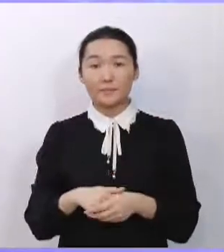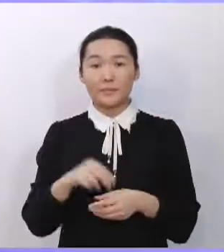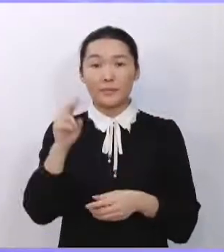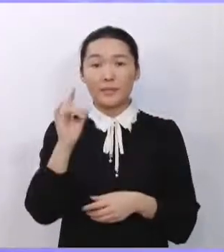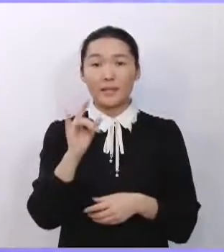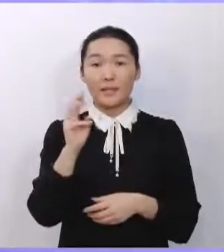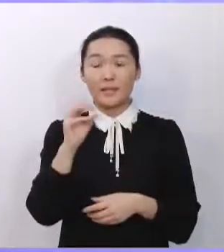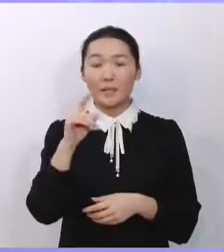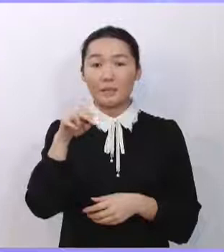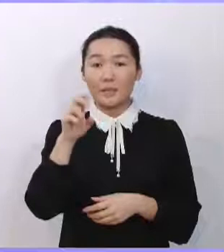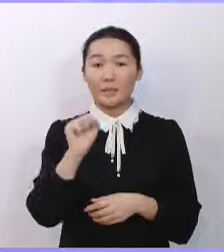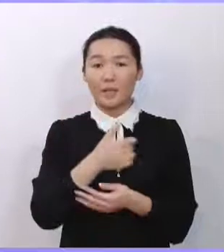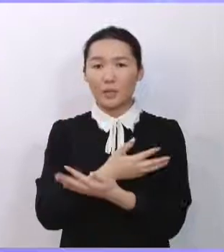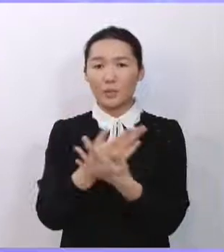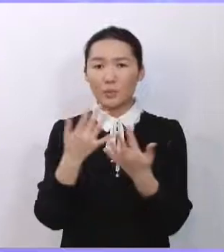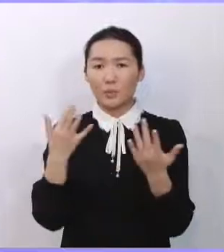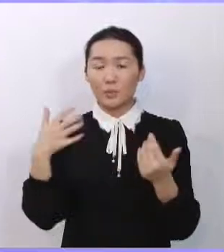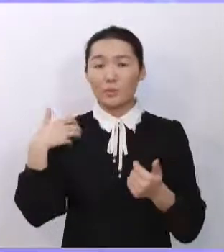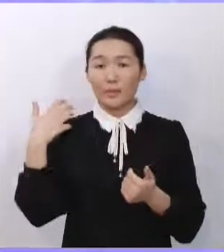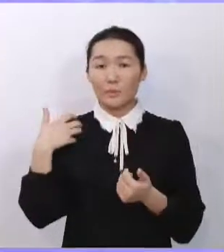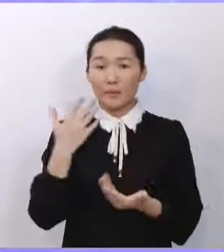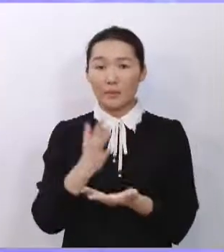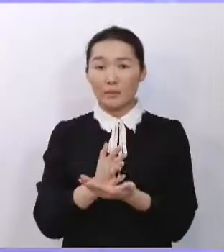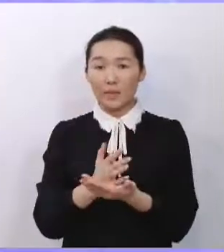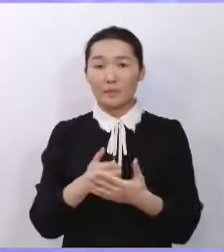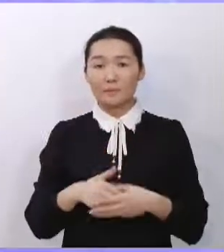Кымызда түрдүү витаминдер бар.